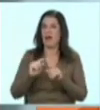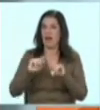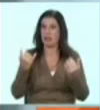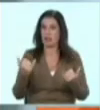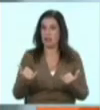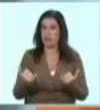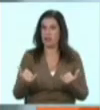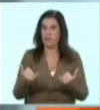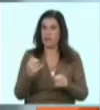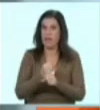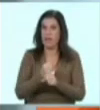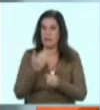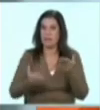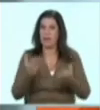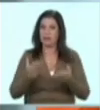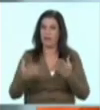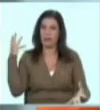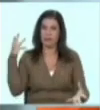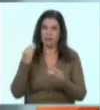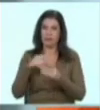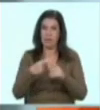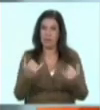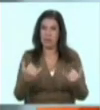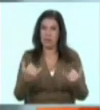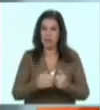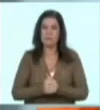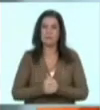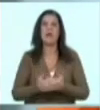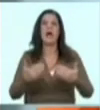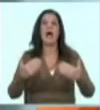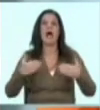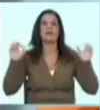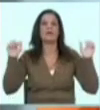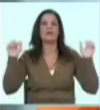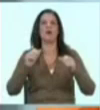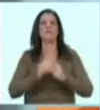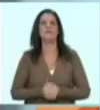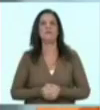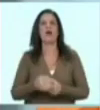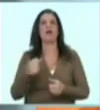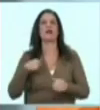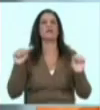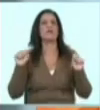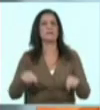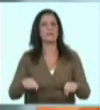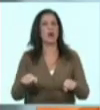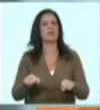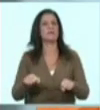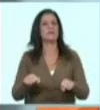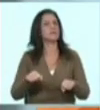שנה שהיינו בהנהגת המדינה, לבין הקדנציה הנוכחית, זה שאנחנו נמשול. אנחנו נמשול, בגדול, אני חייב. ואנחנו נמשול בצורה